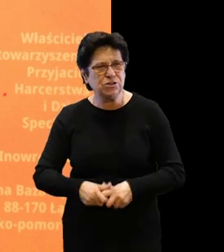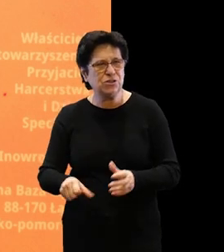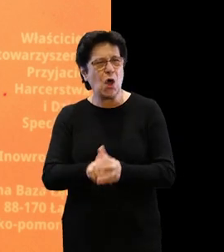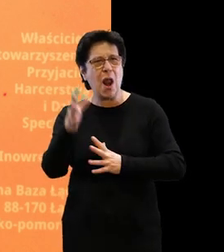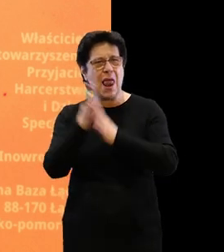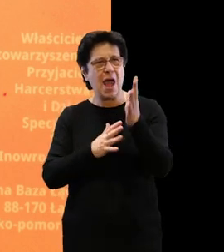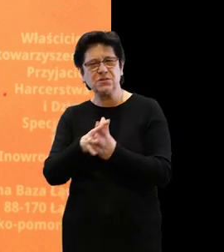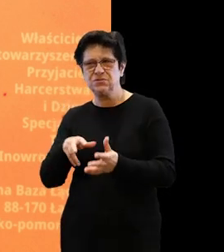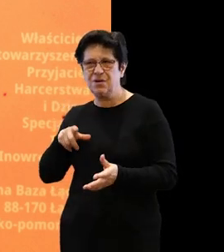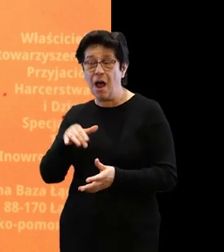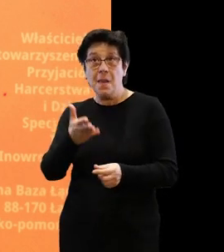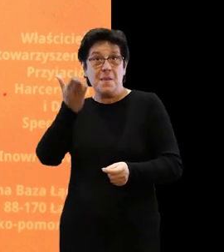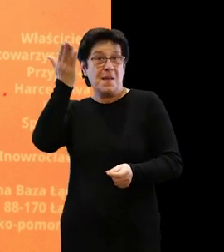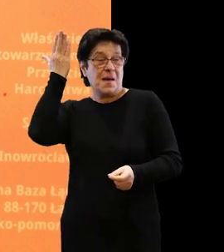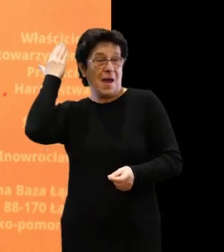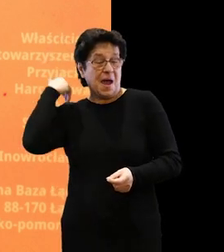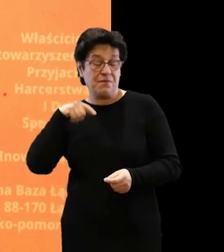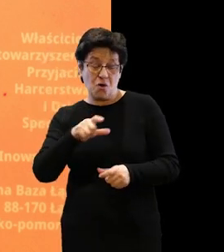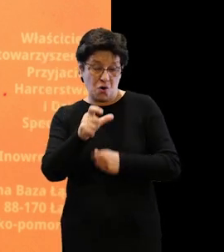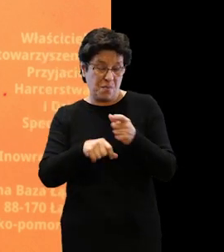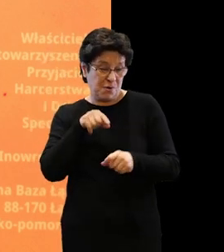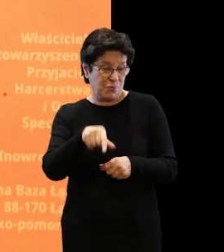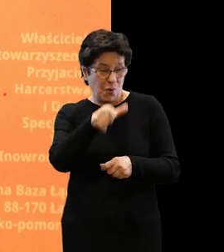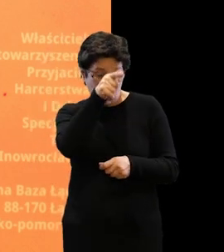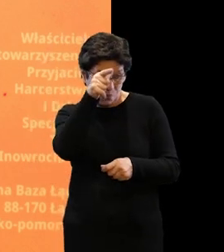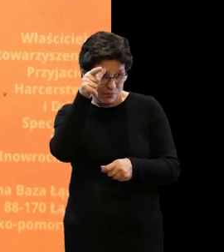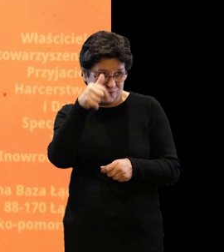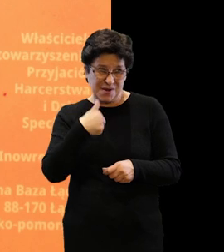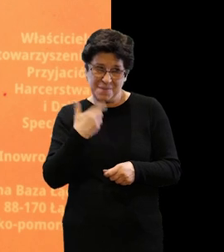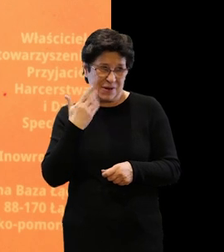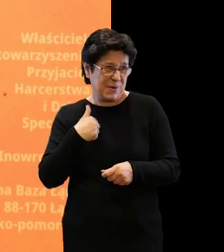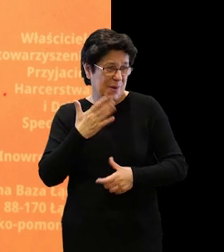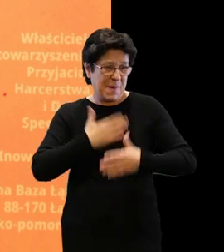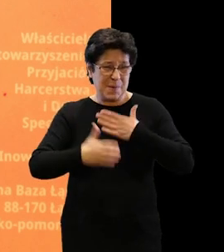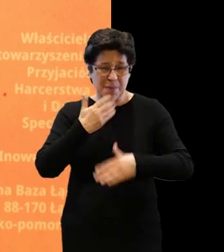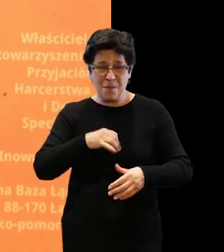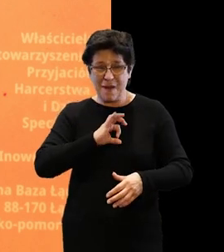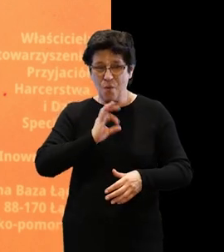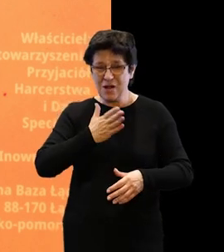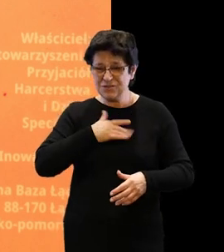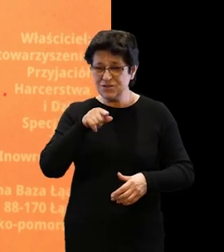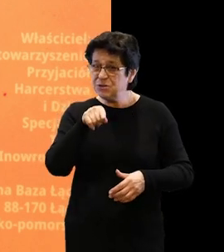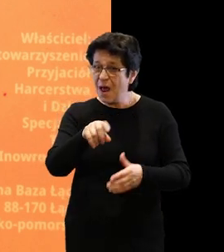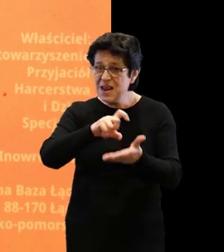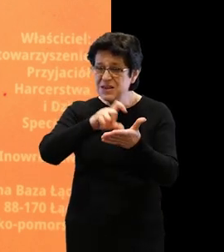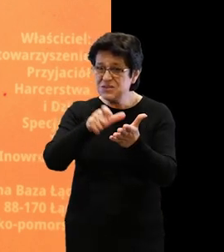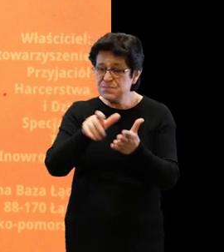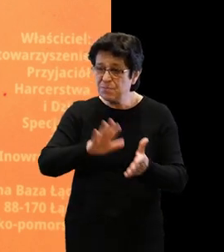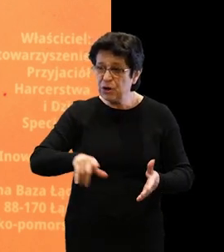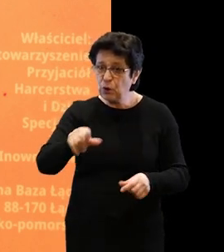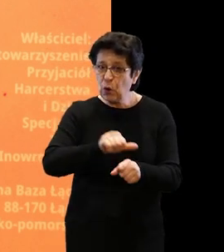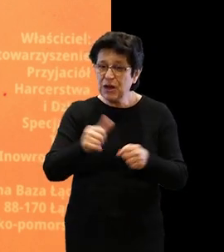robią porządek a dawniej to wszystko zrobili Ludzie bardzo mi się też podoba Właściciel tej Izby Proszę przeczytać